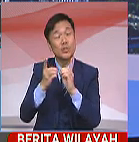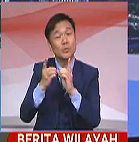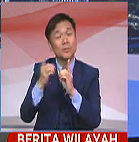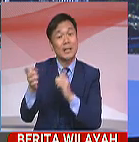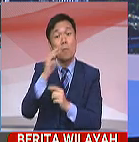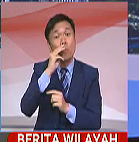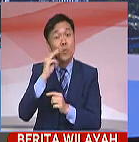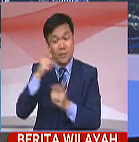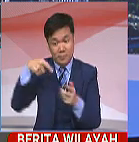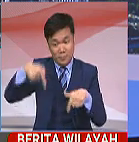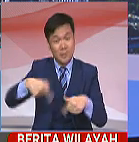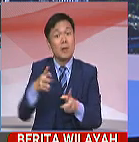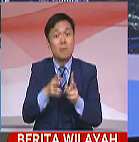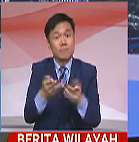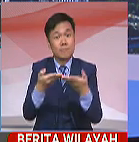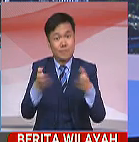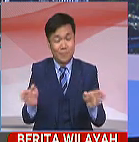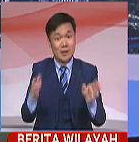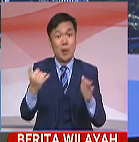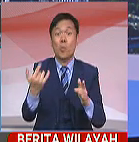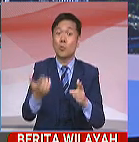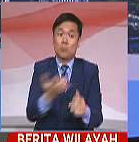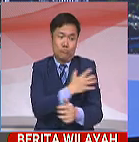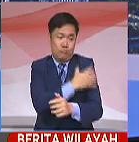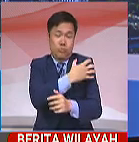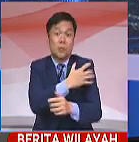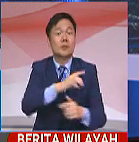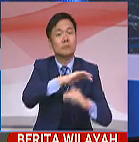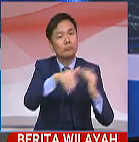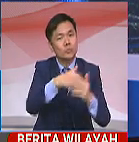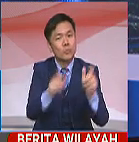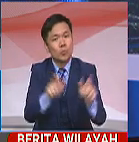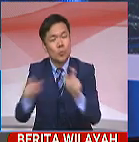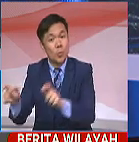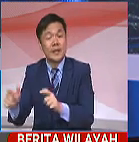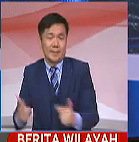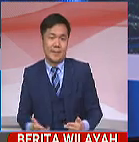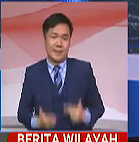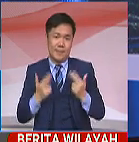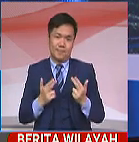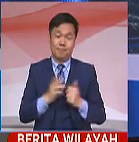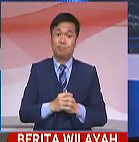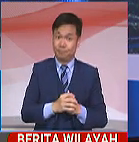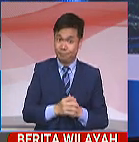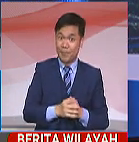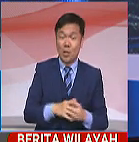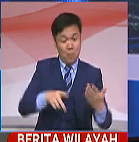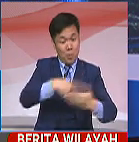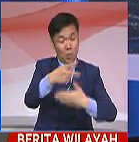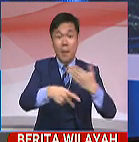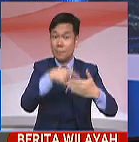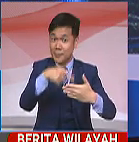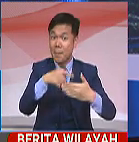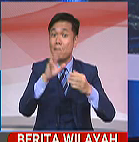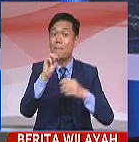Sri Muhyiddin Yassin hari ini mampu memperkasa setiap aspek kehidupan rakyat. Paling utama, inisiatif itu menyasarkan untuk